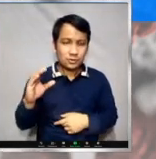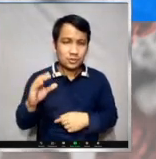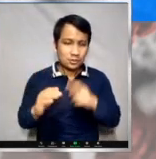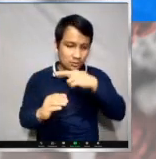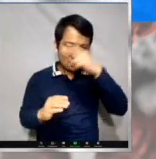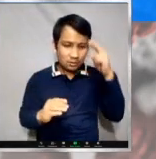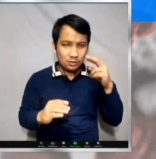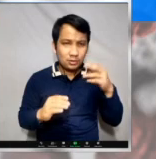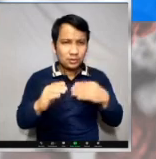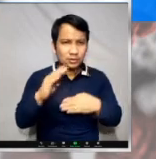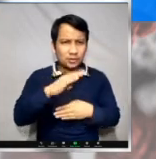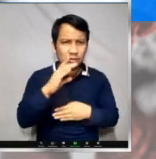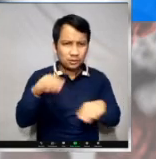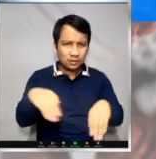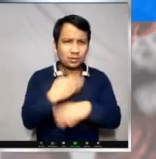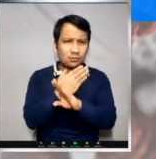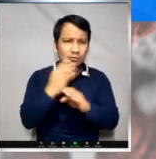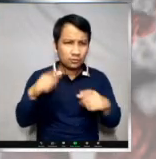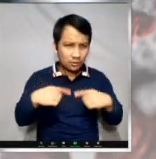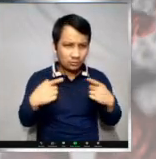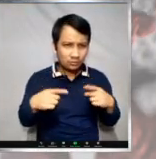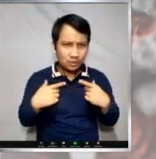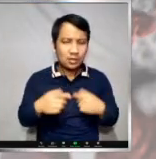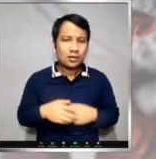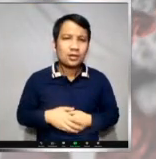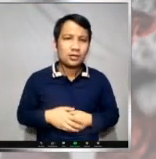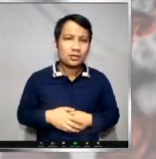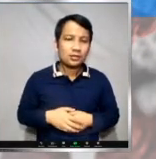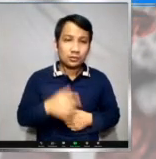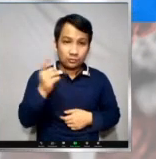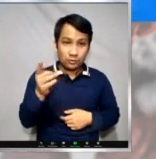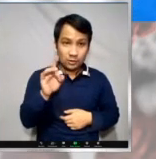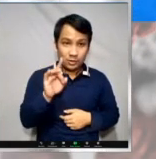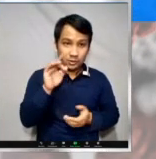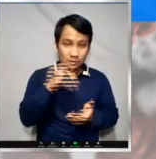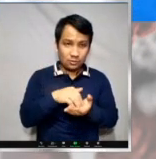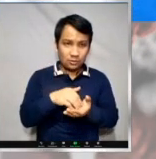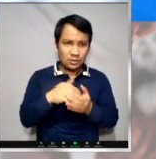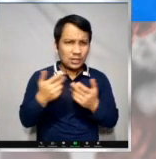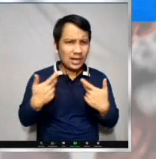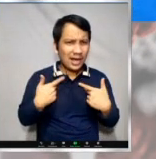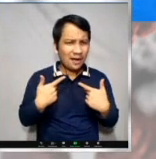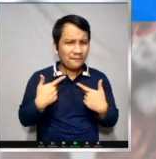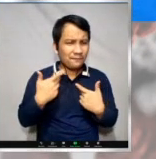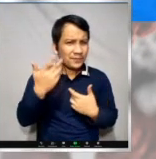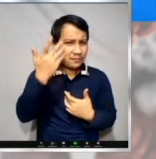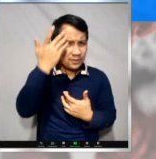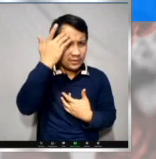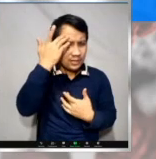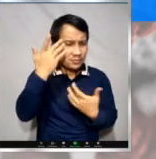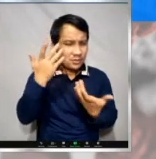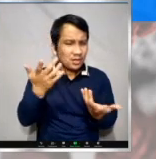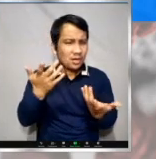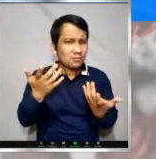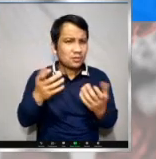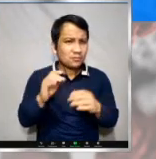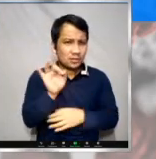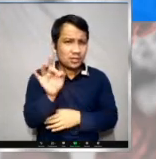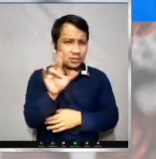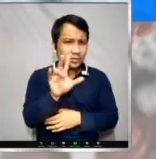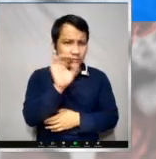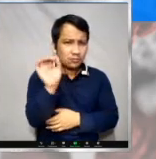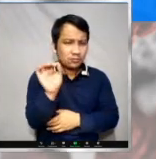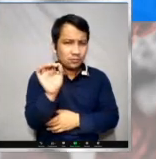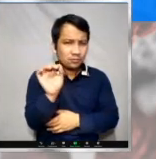Davao City at Laguna. Sa 28,047 active cases o yung pinapagaling pa, 83.4% ang